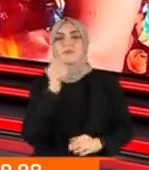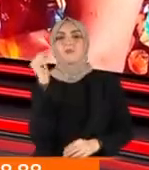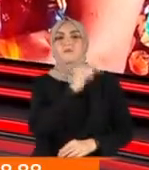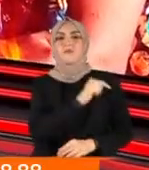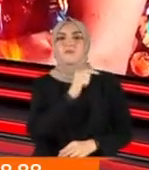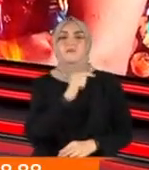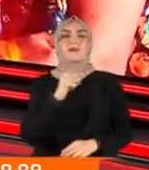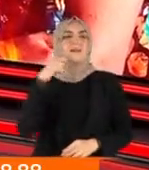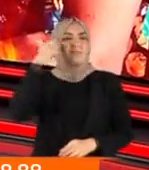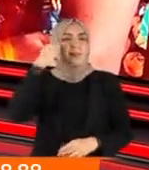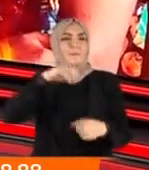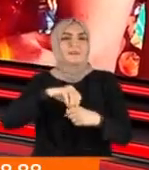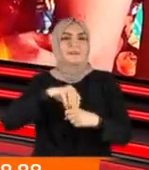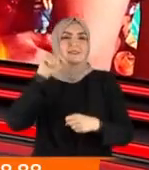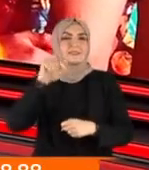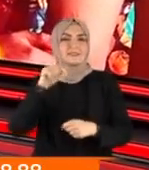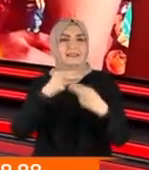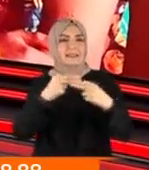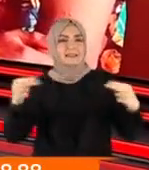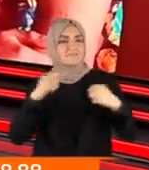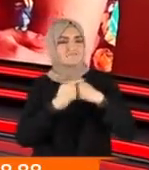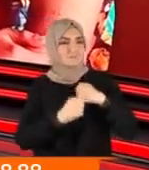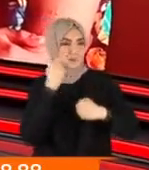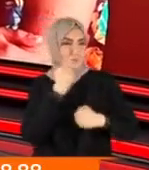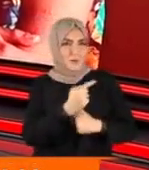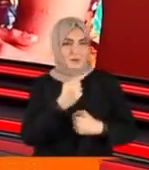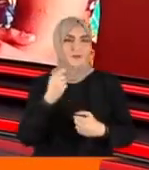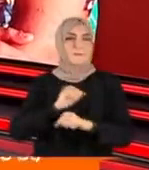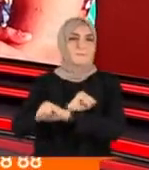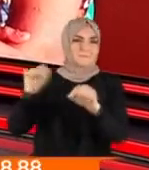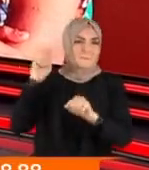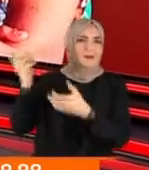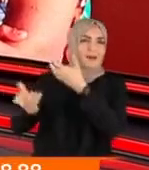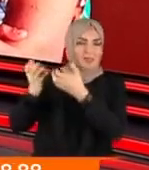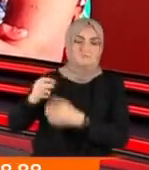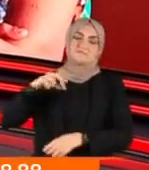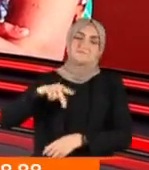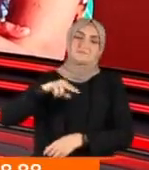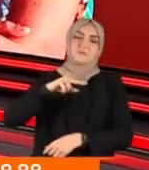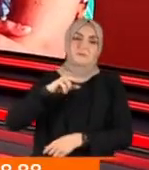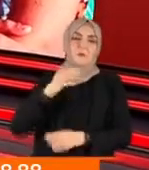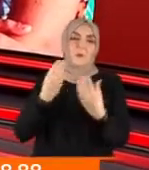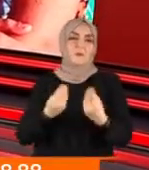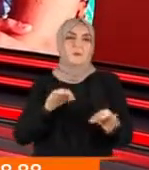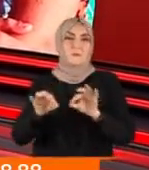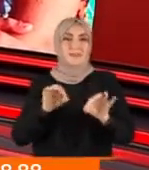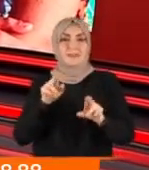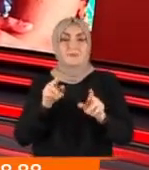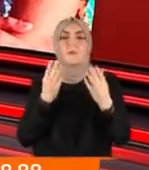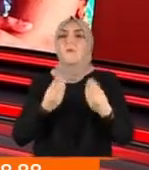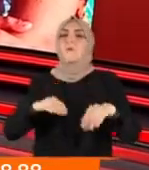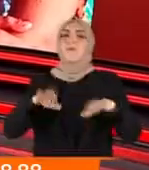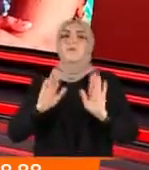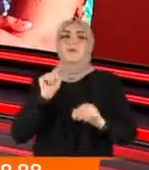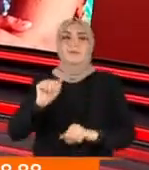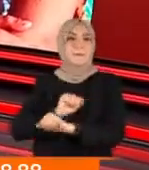patlama sonrasında alevleri arkasına alarak yürüyecekti ama planlandığı gibi olmadı. Yaşanan o patlama sonrası Tepki'nin